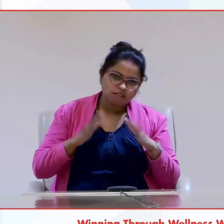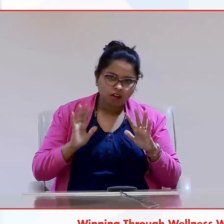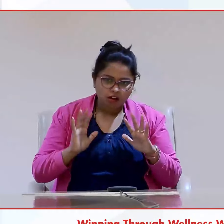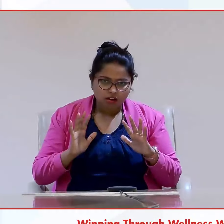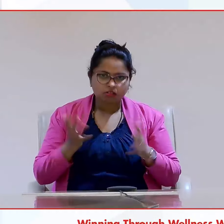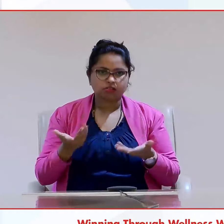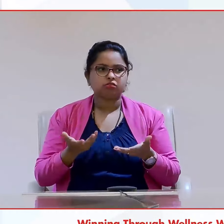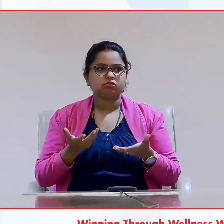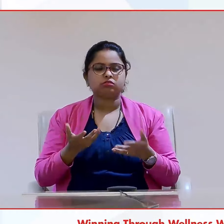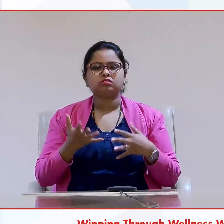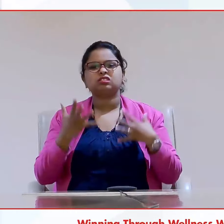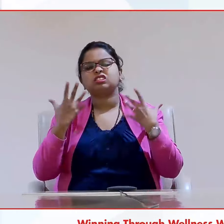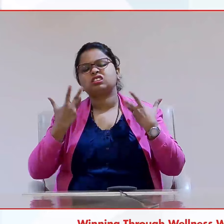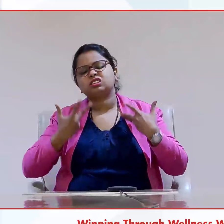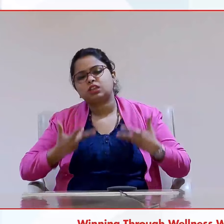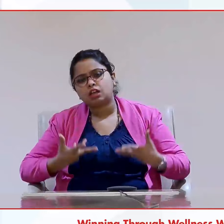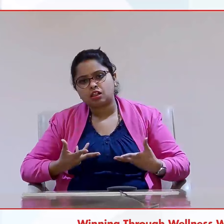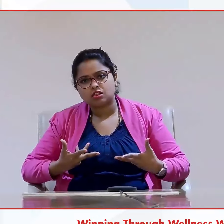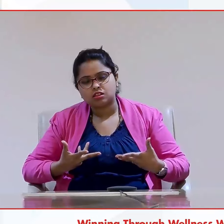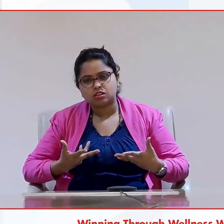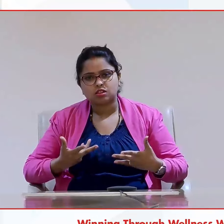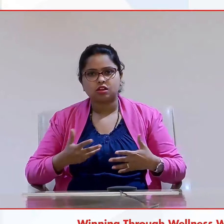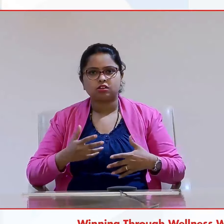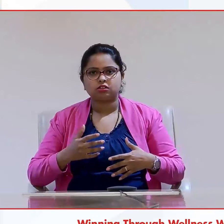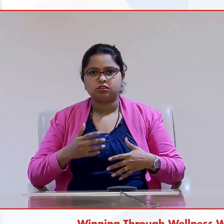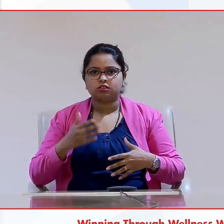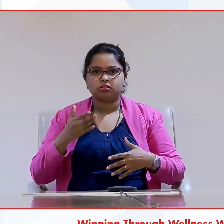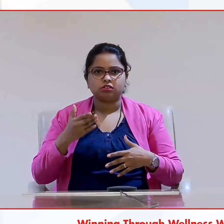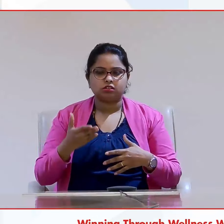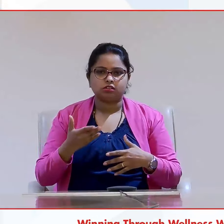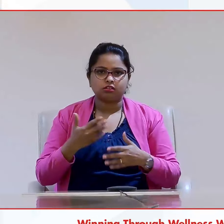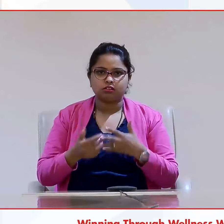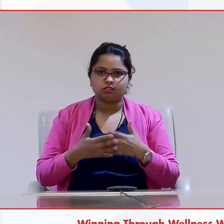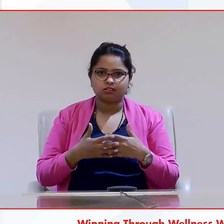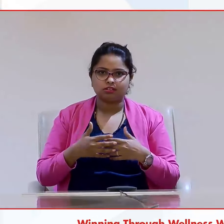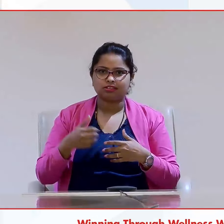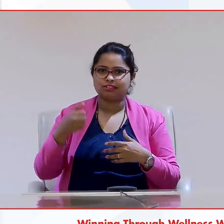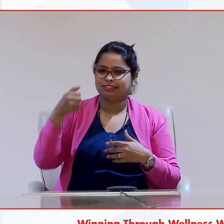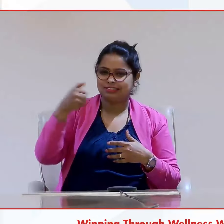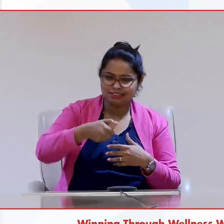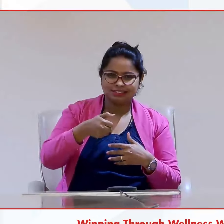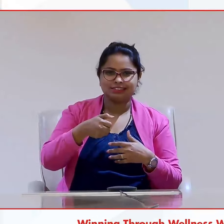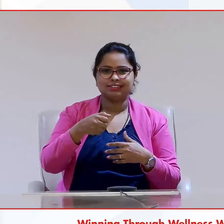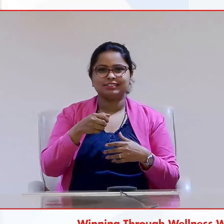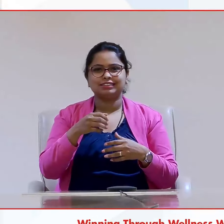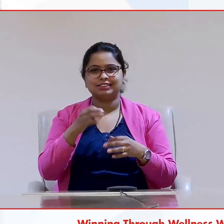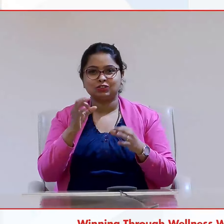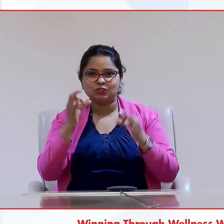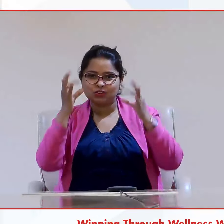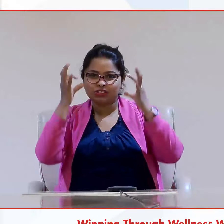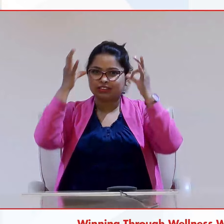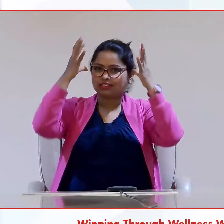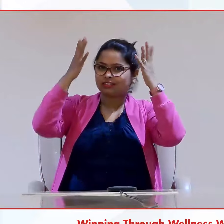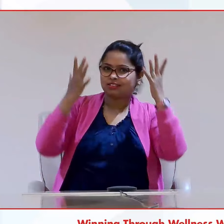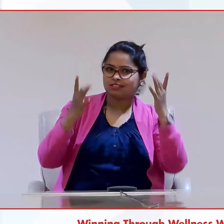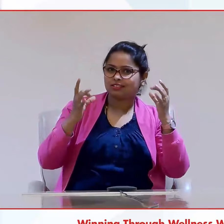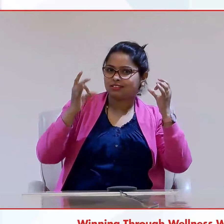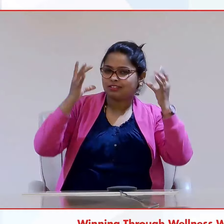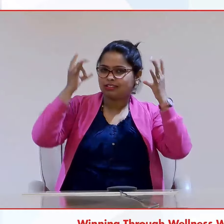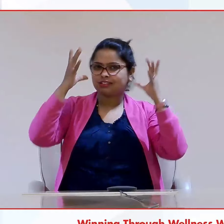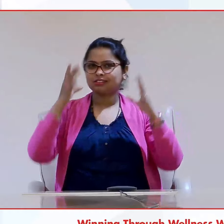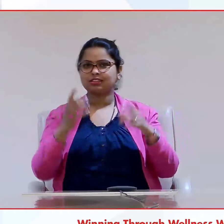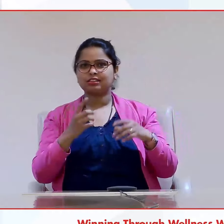वेरी एग्जॉस्टेड, डोंट हिट द आयरन व्हेन इट्स हॉट. आप गुस्से में है, टायर्ड है,